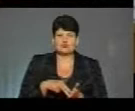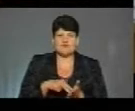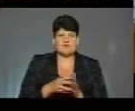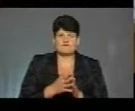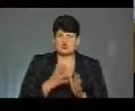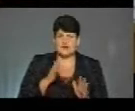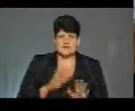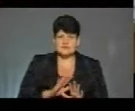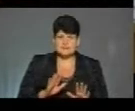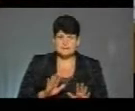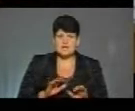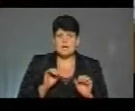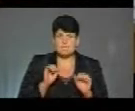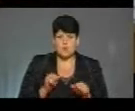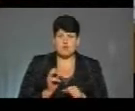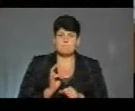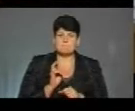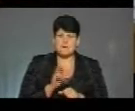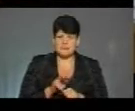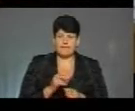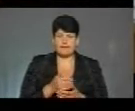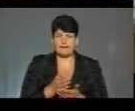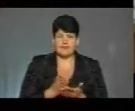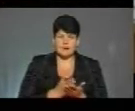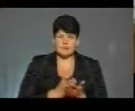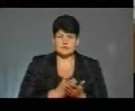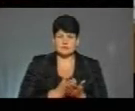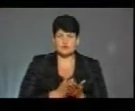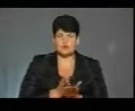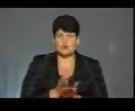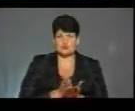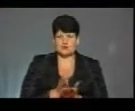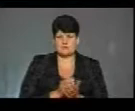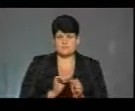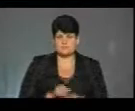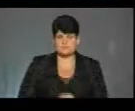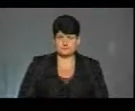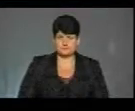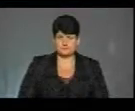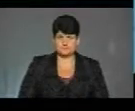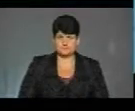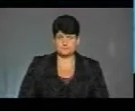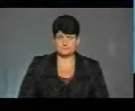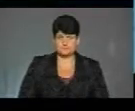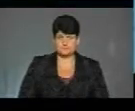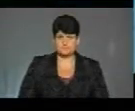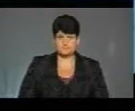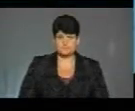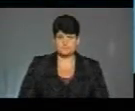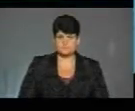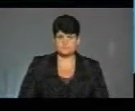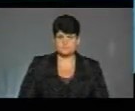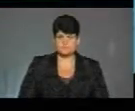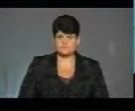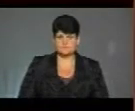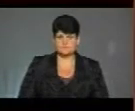черзі і могли прийти, і якісно наші спеціалісти їх обслужити. Наталя Бельзецька, Оксана Галіяш. Новини на